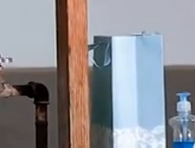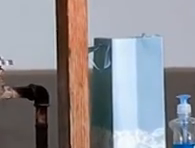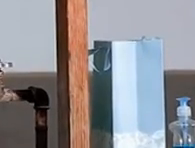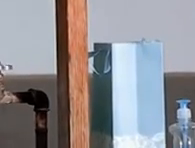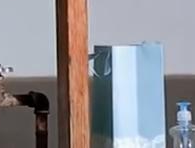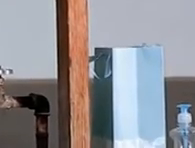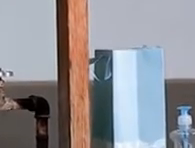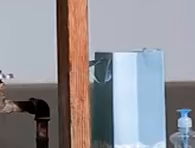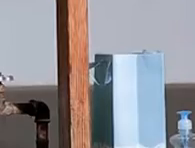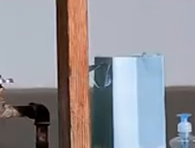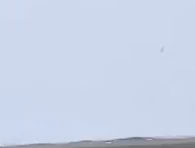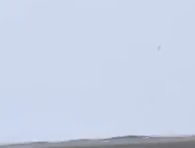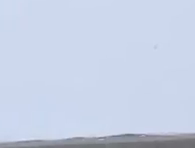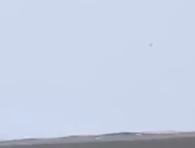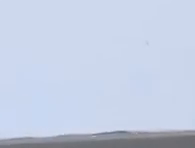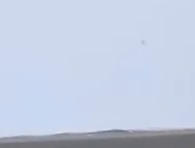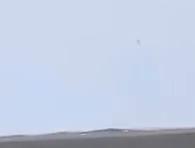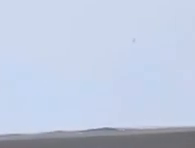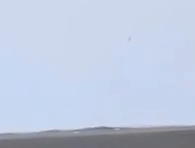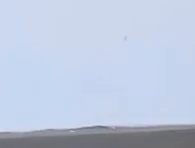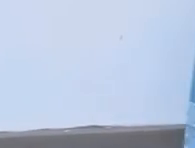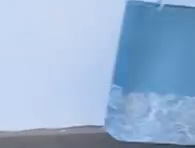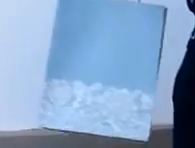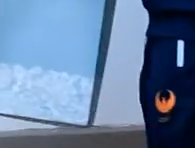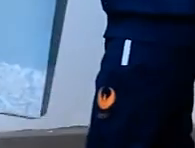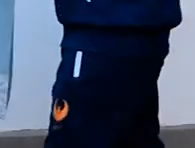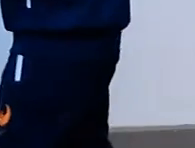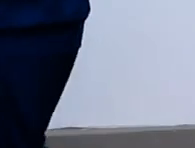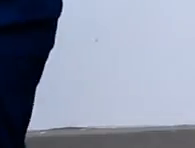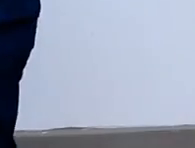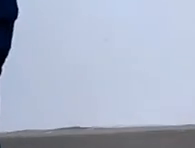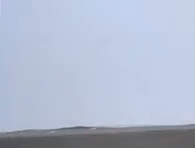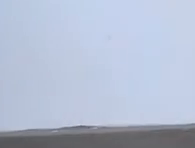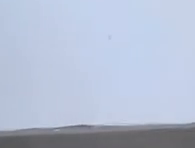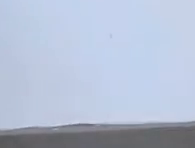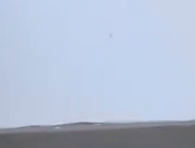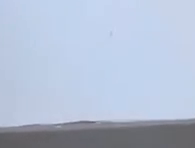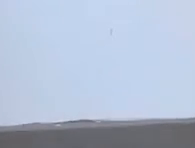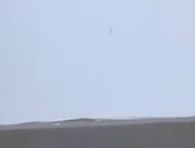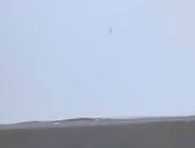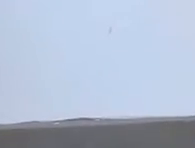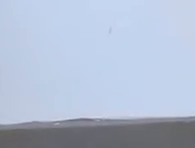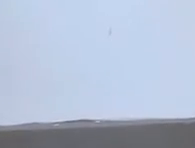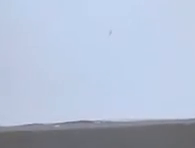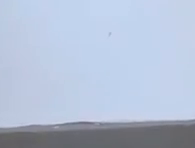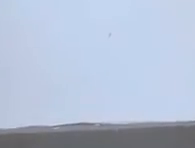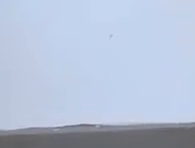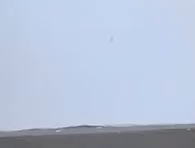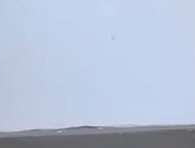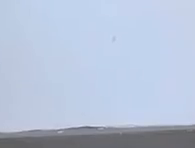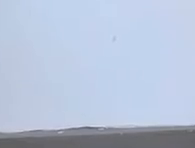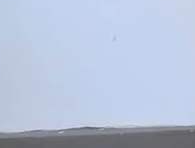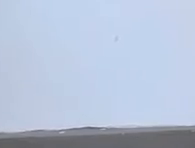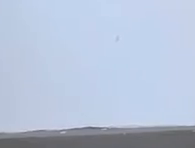Алейкум ассалом. Қанақасыздар? Татылды жүзі зерекенгенге оқшайсыздары? Бұсапар хардуангидек сіздарге шырылик емес. Аксенча,